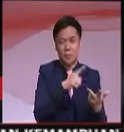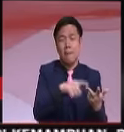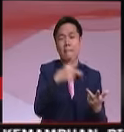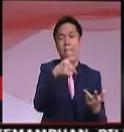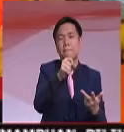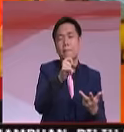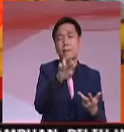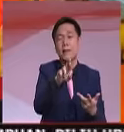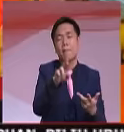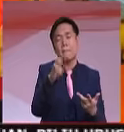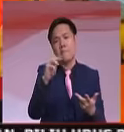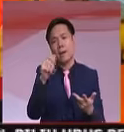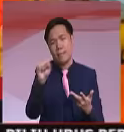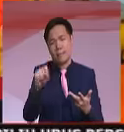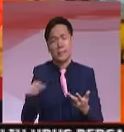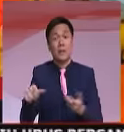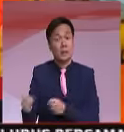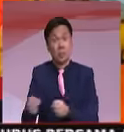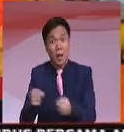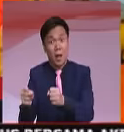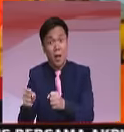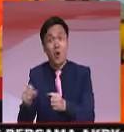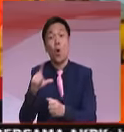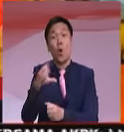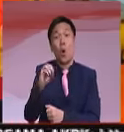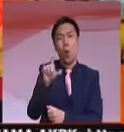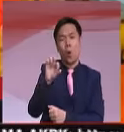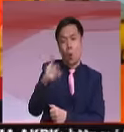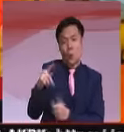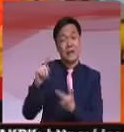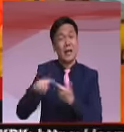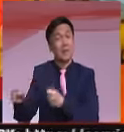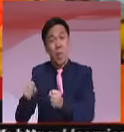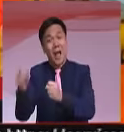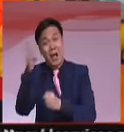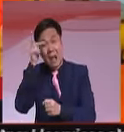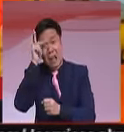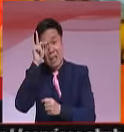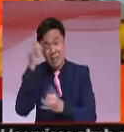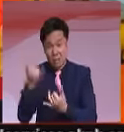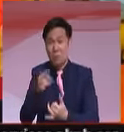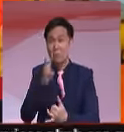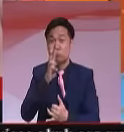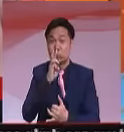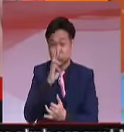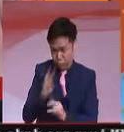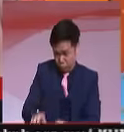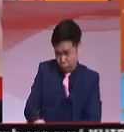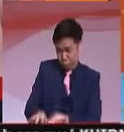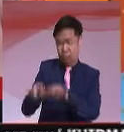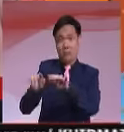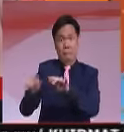sungai utama yaitu sungai golok dan sungai Kelantan berikut kan bacaan melebihi paras bahaya